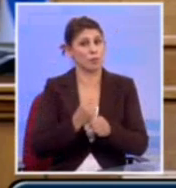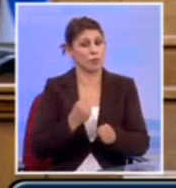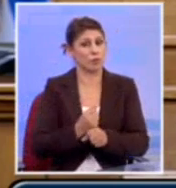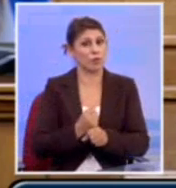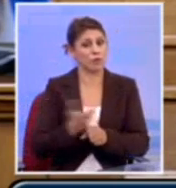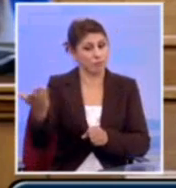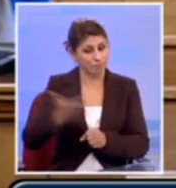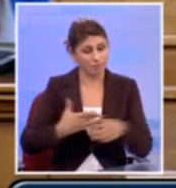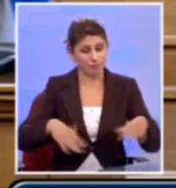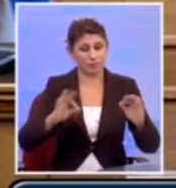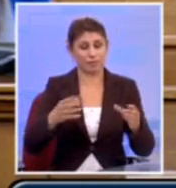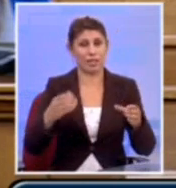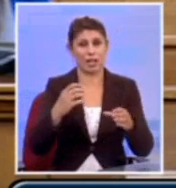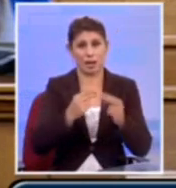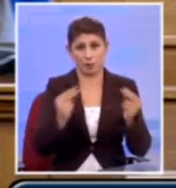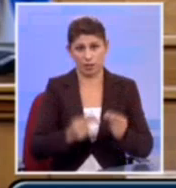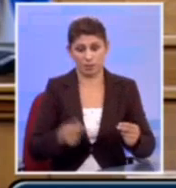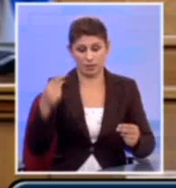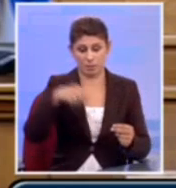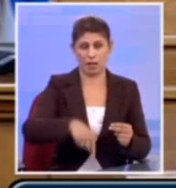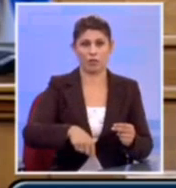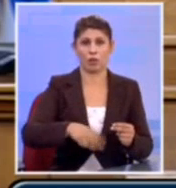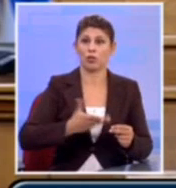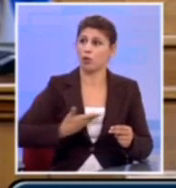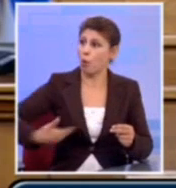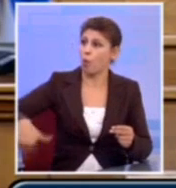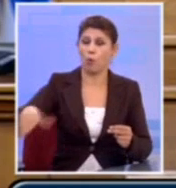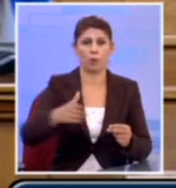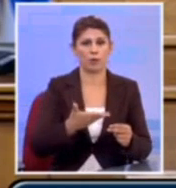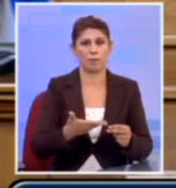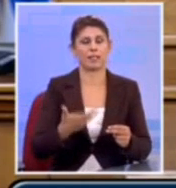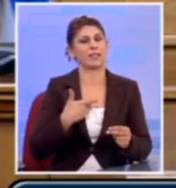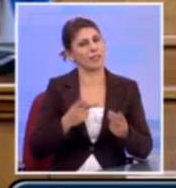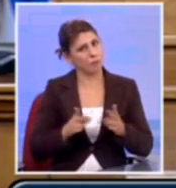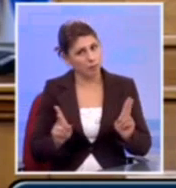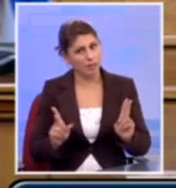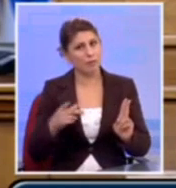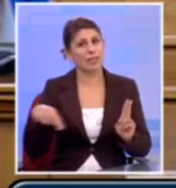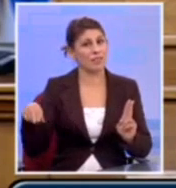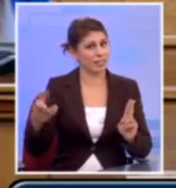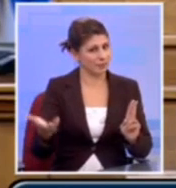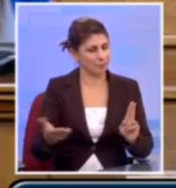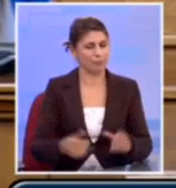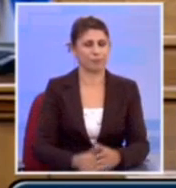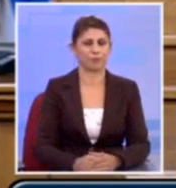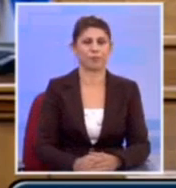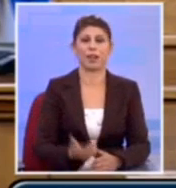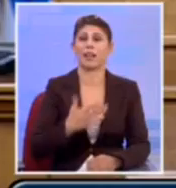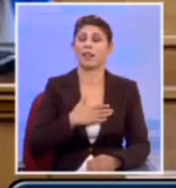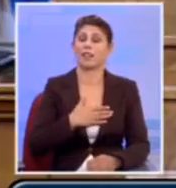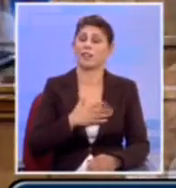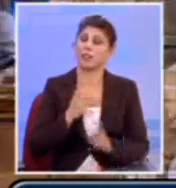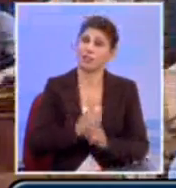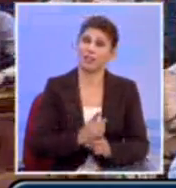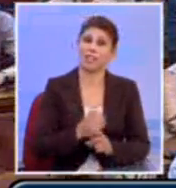φέρει αυτά τα πρώτα αποτελέσματα σήμερα εδώ, σε όλους εμάς. Και θα μου επιτρέψουν οι φίλοι μας να ευχαριστήσω